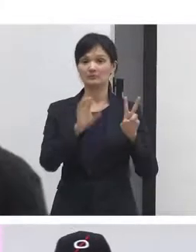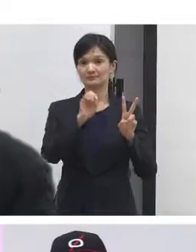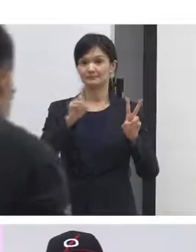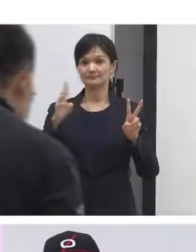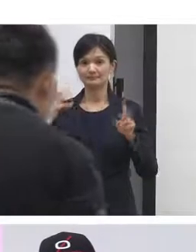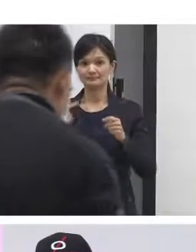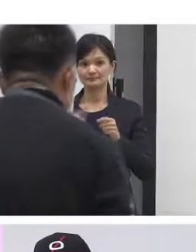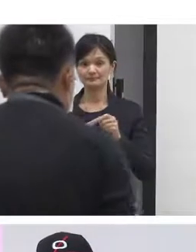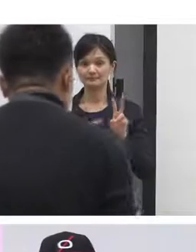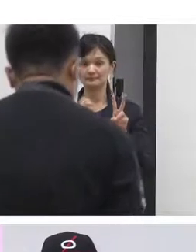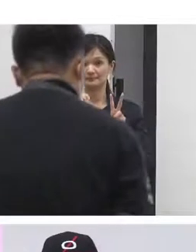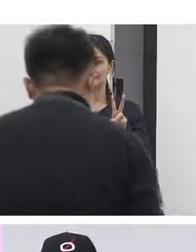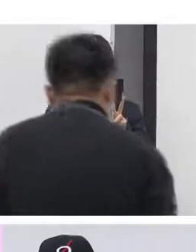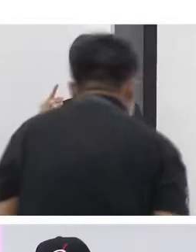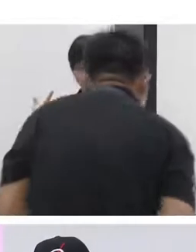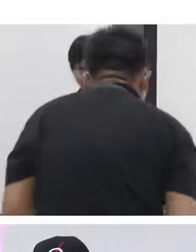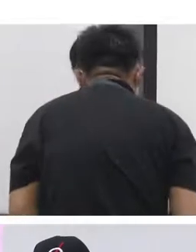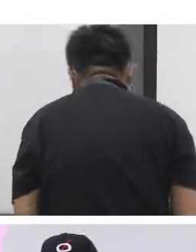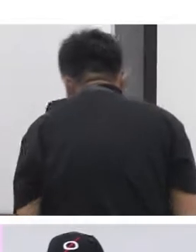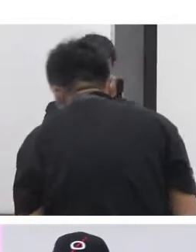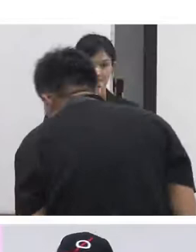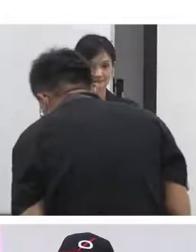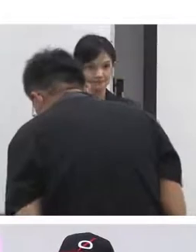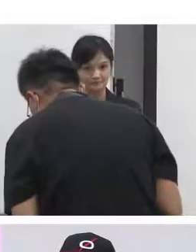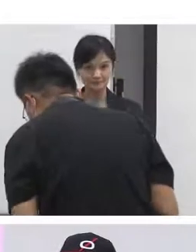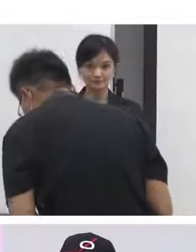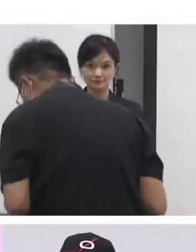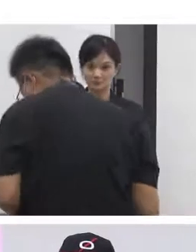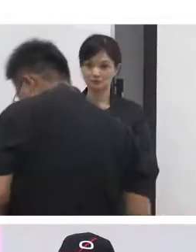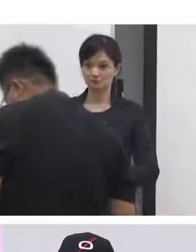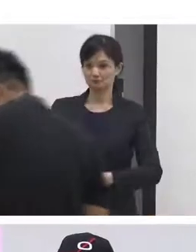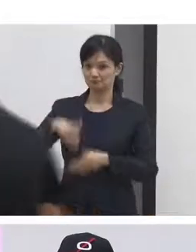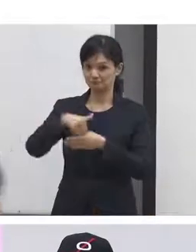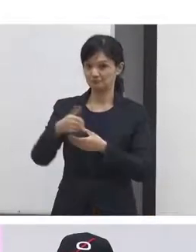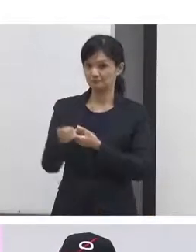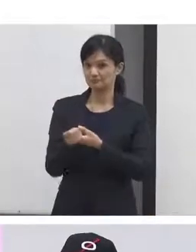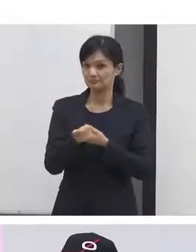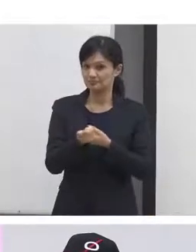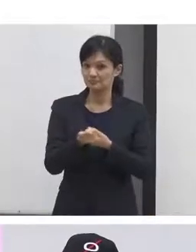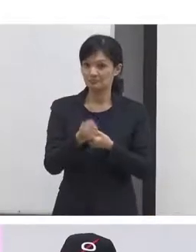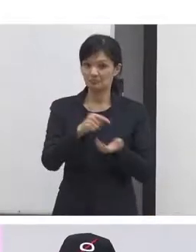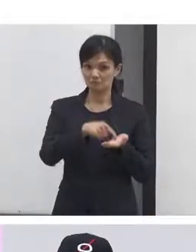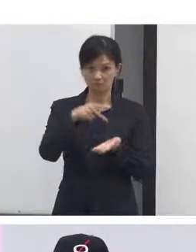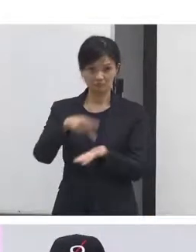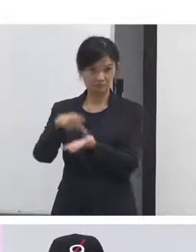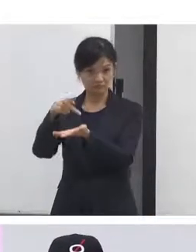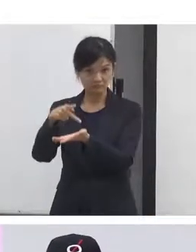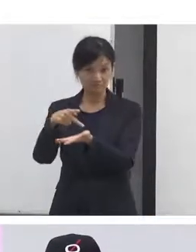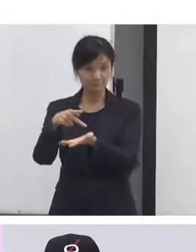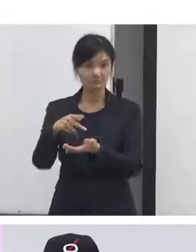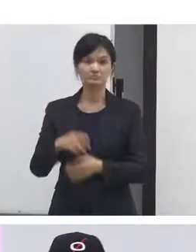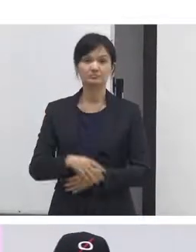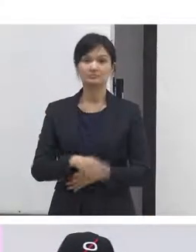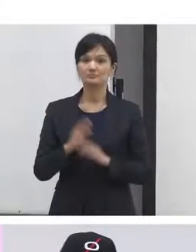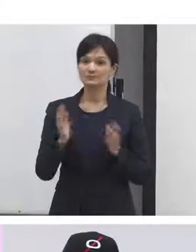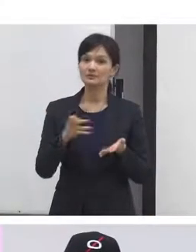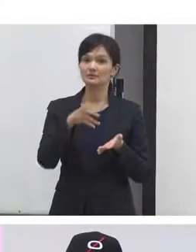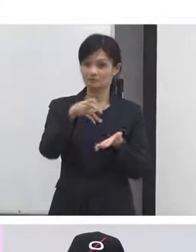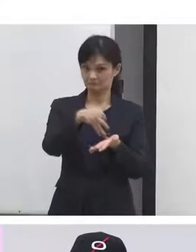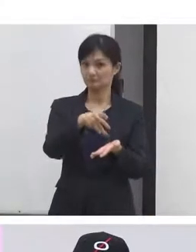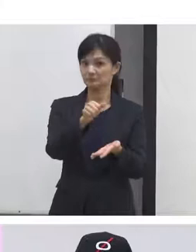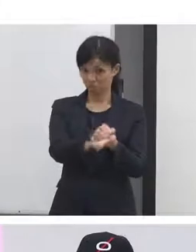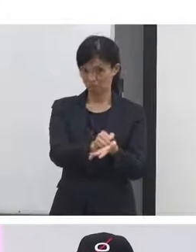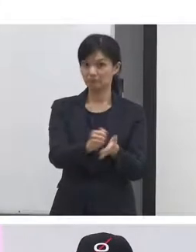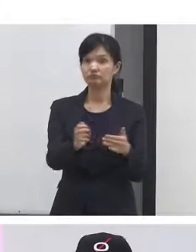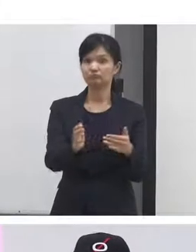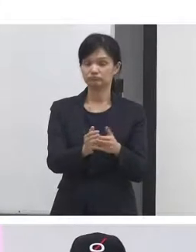跟2018，我都有实际做尝试去参选。当然，我大部分这两次的参选经验都停留在登记之前。为什